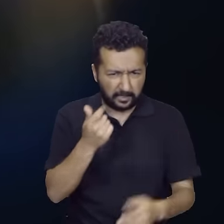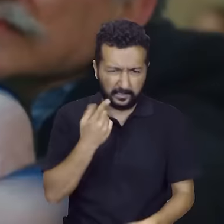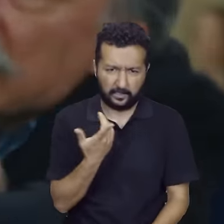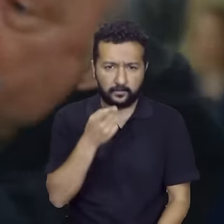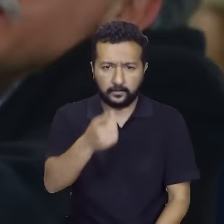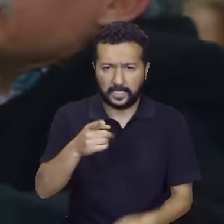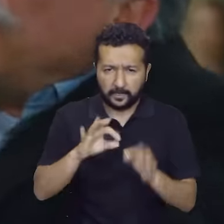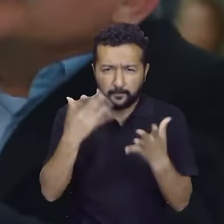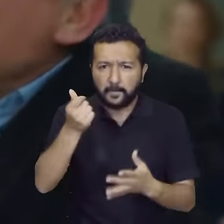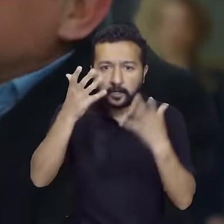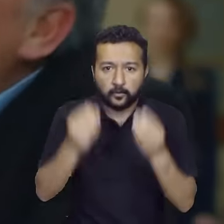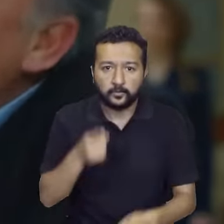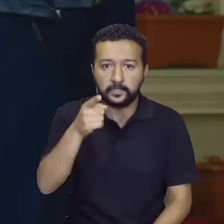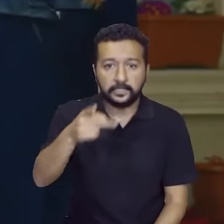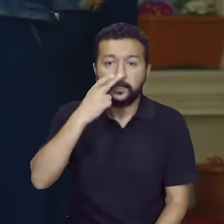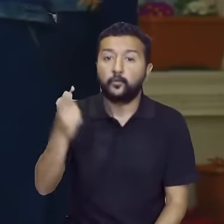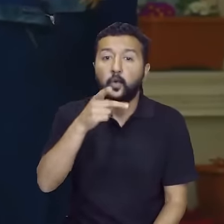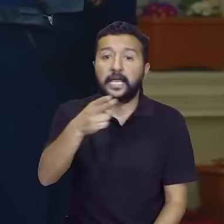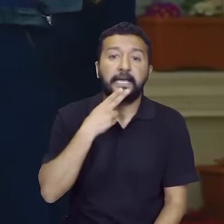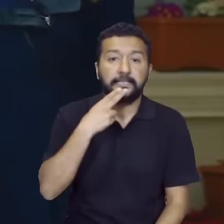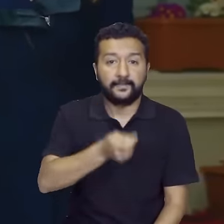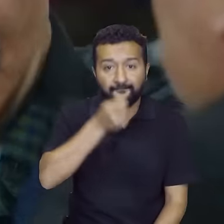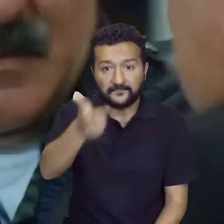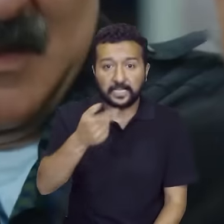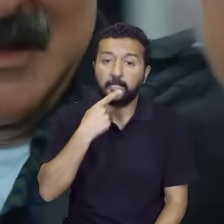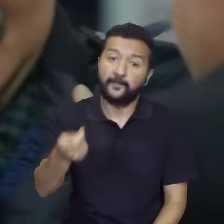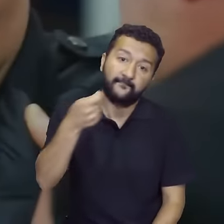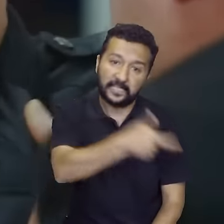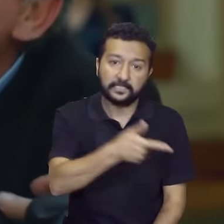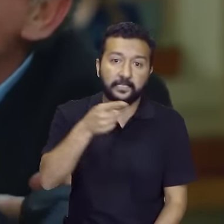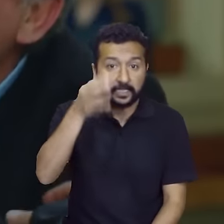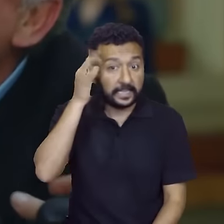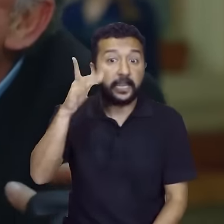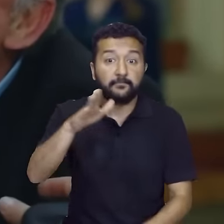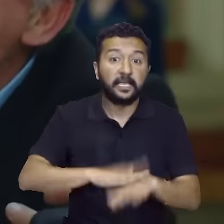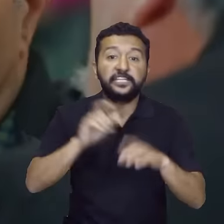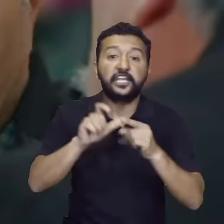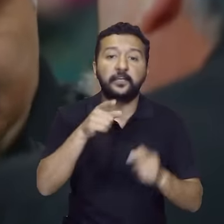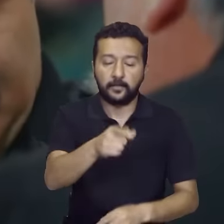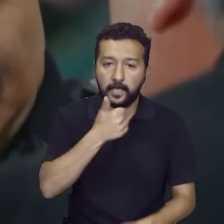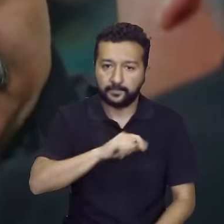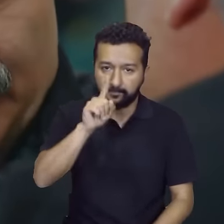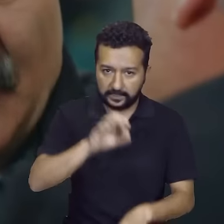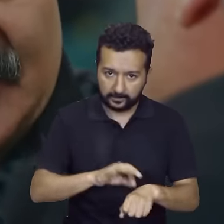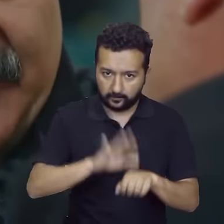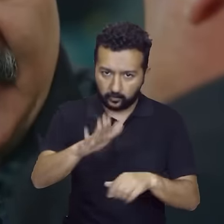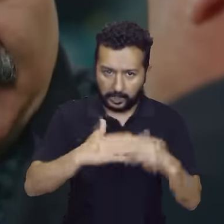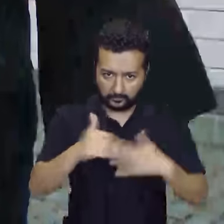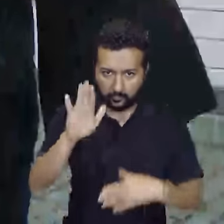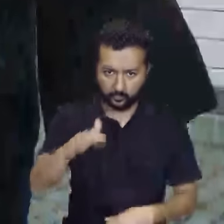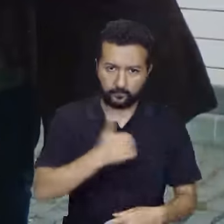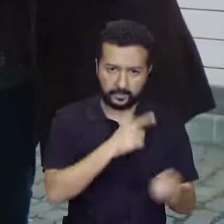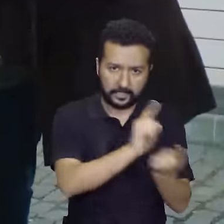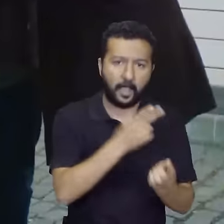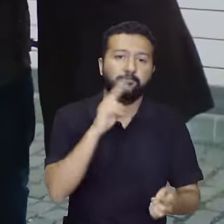parası? Ne parası olacak? Sahtekar kadından aldığın parayı versene, delirtme beni Şener! Kendine çevirdi. Abi bir saniye, sen müdahale etme ya.